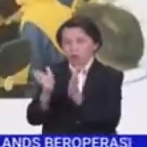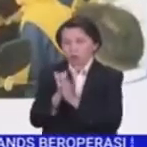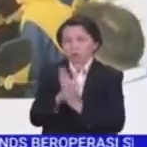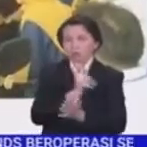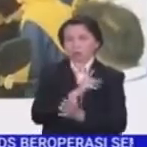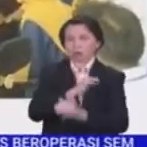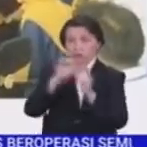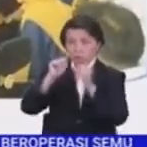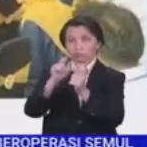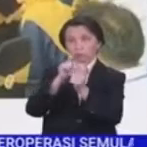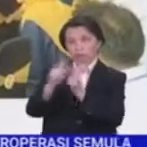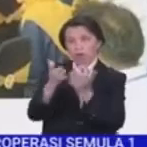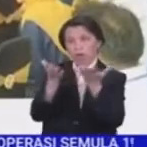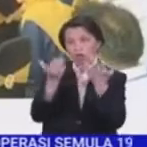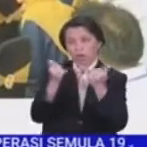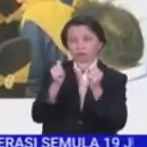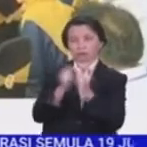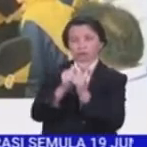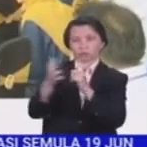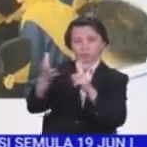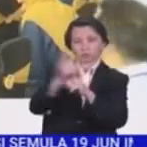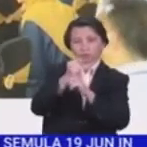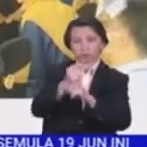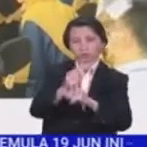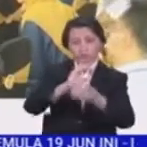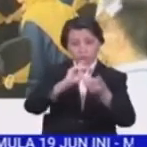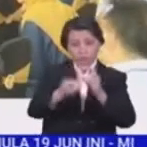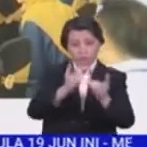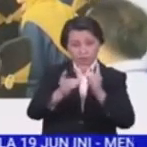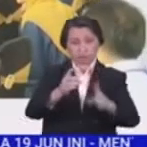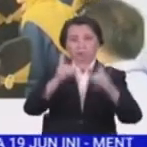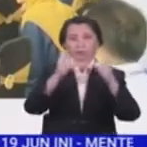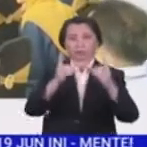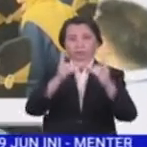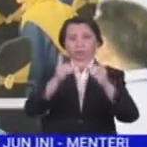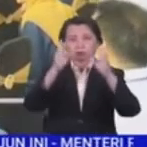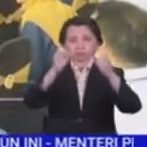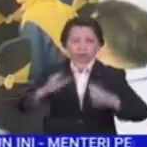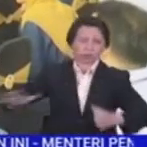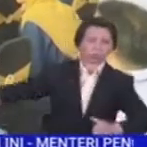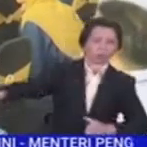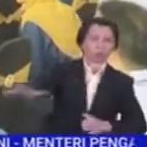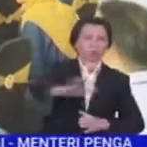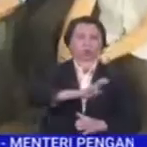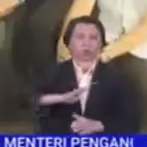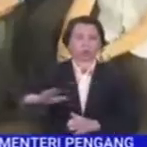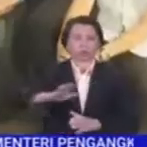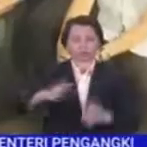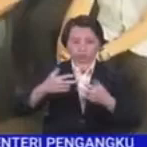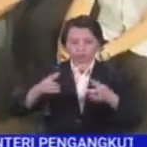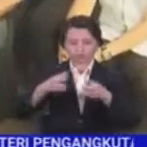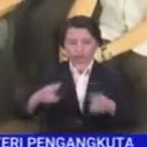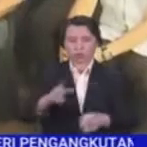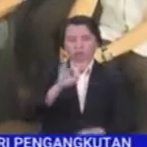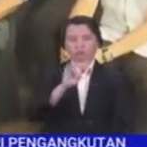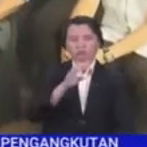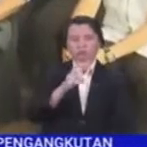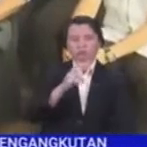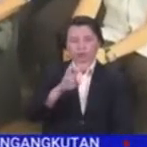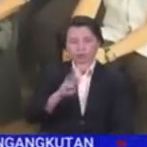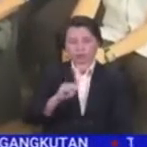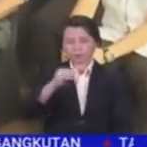itu dapat diluluskan kelak bagi mencapai pendigitalan pendidikan secara menyeluruh. Mengenai perasmian